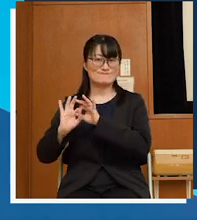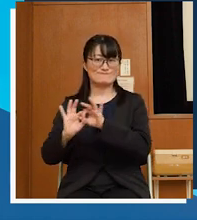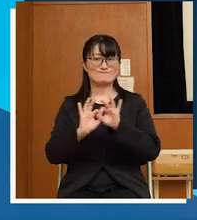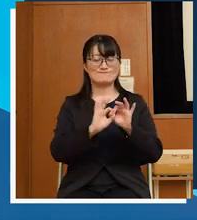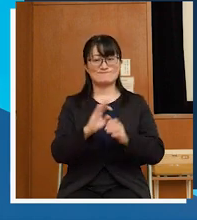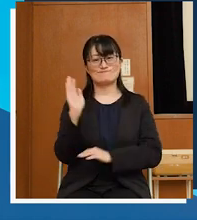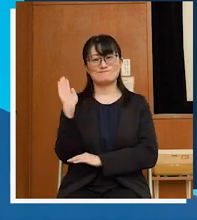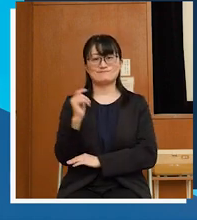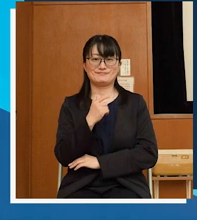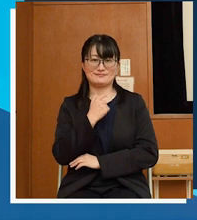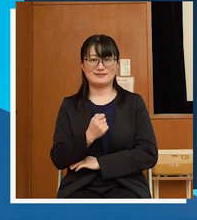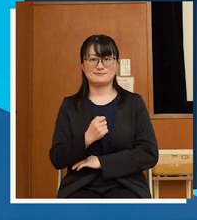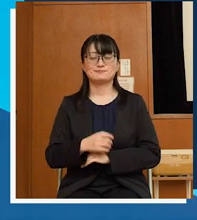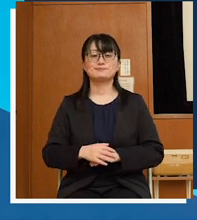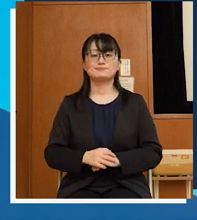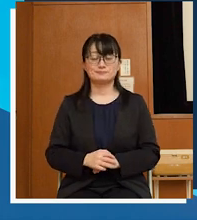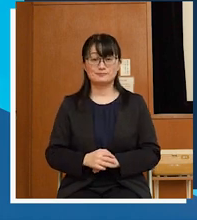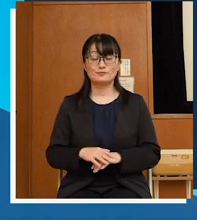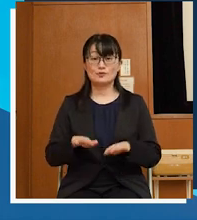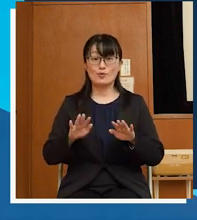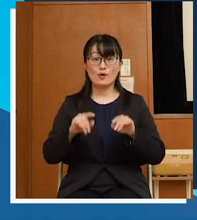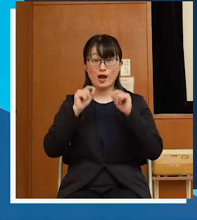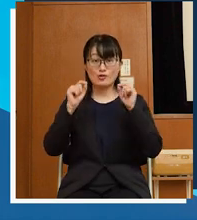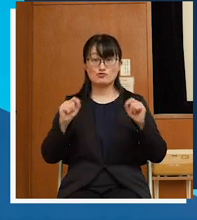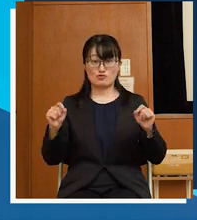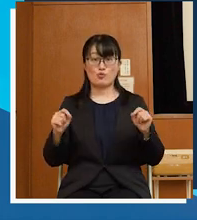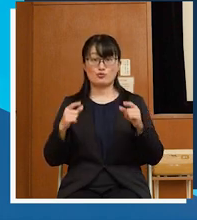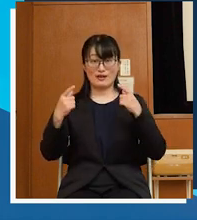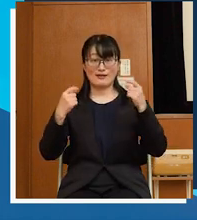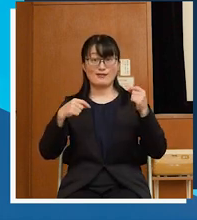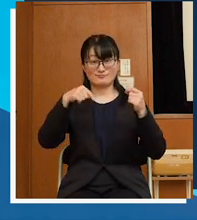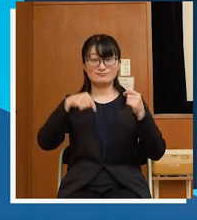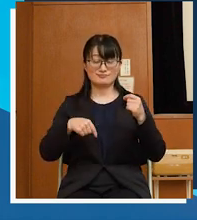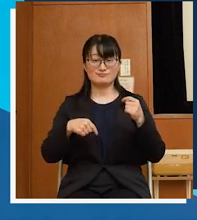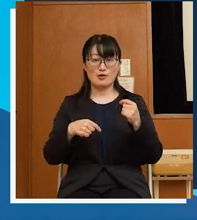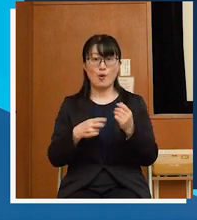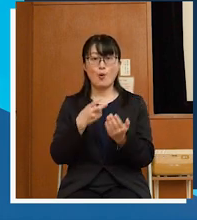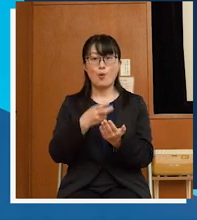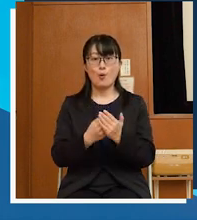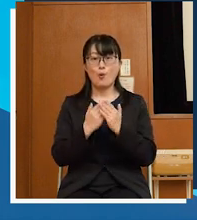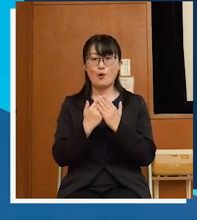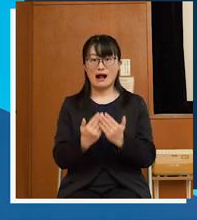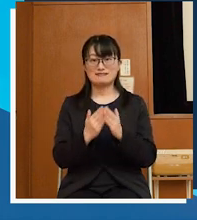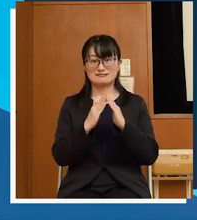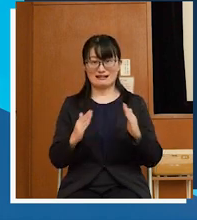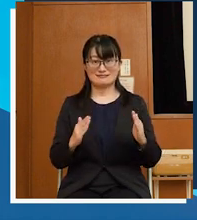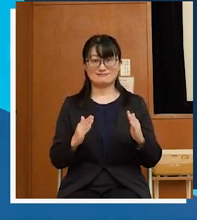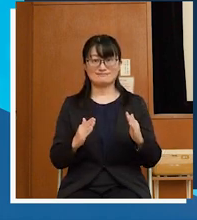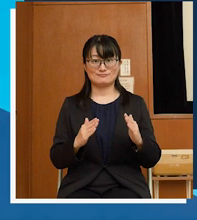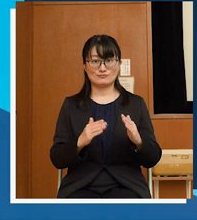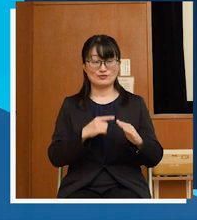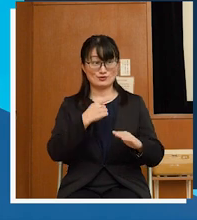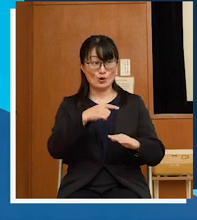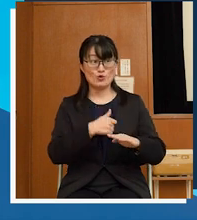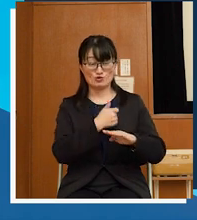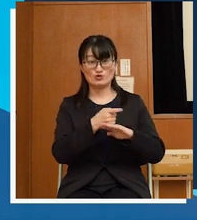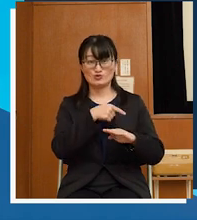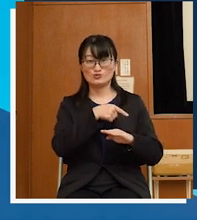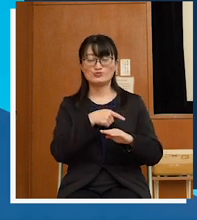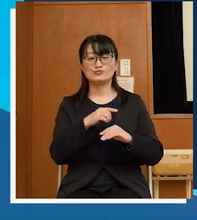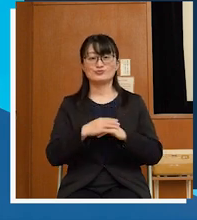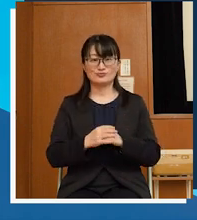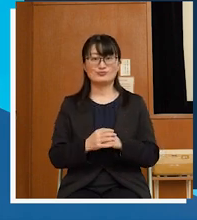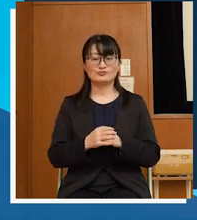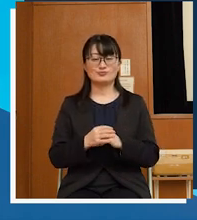大学での開催にあたって立国大学法学会及びえ本田教授それからえ先ほど